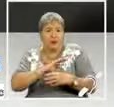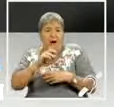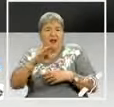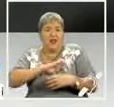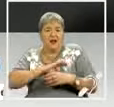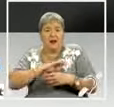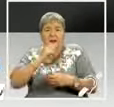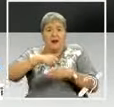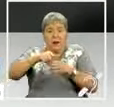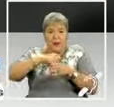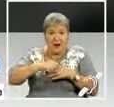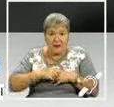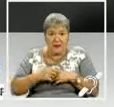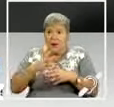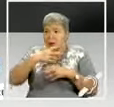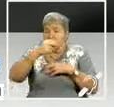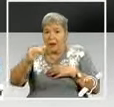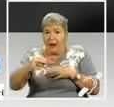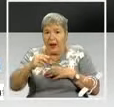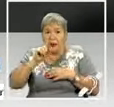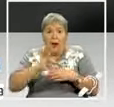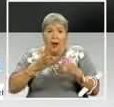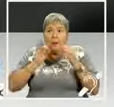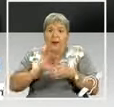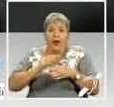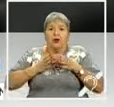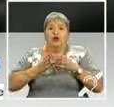deplasa, iar șoferii aflați în zona au venit în